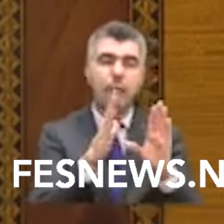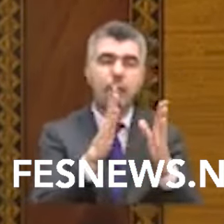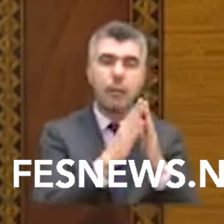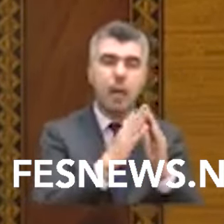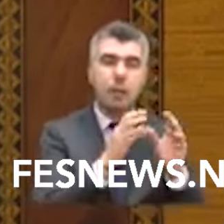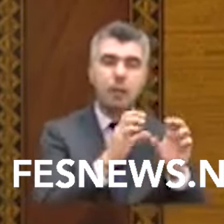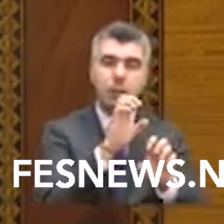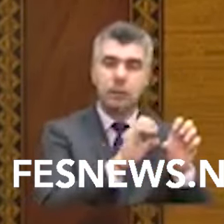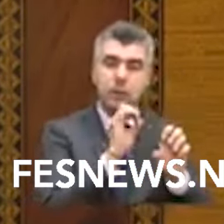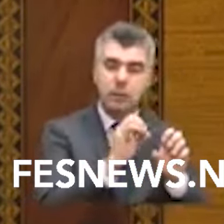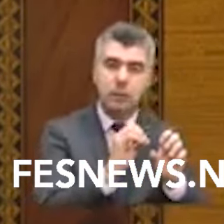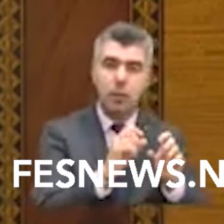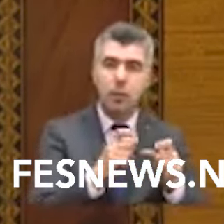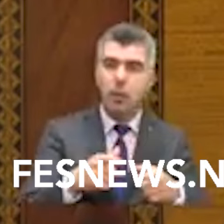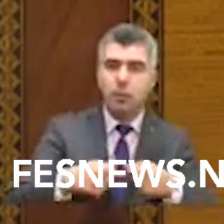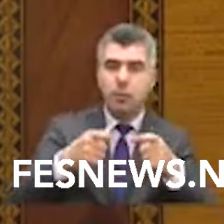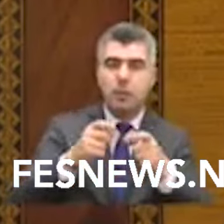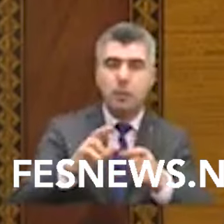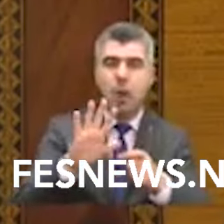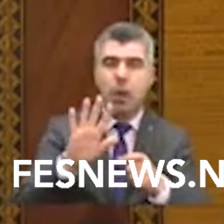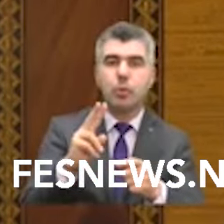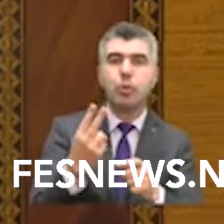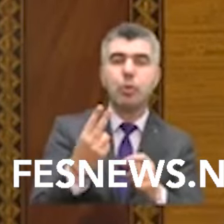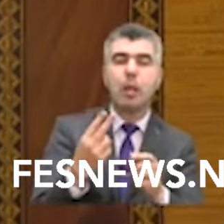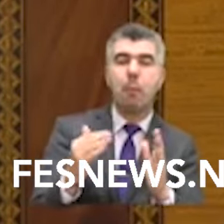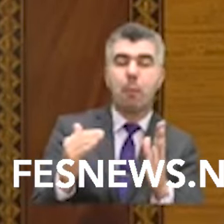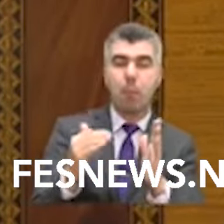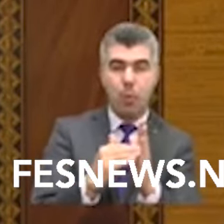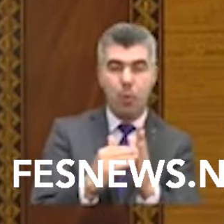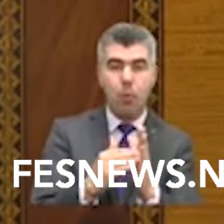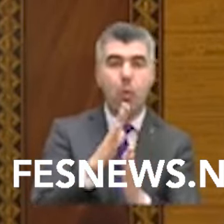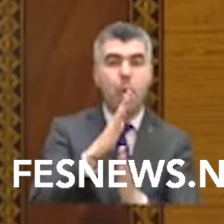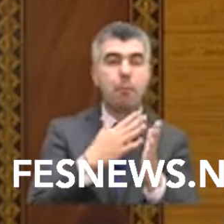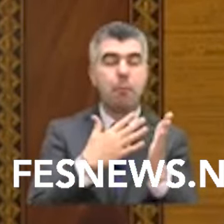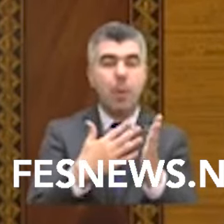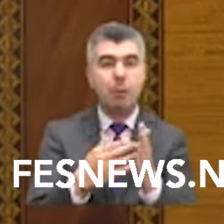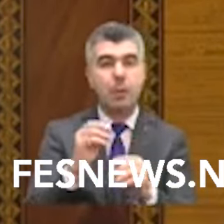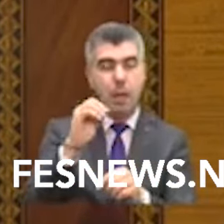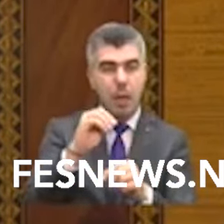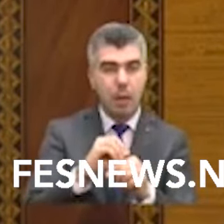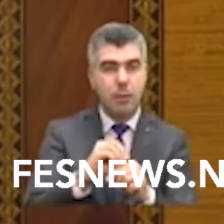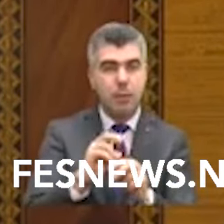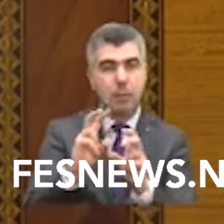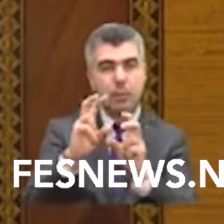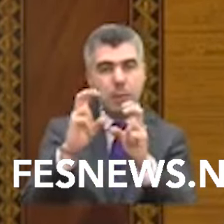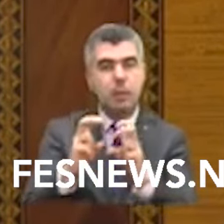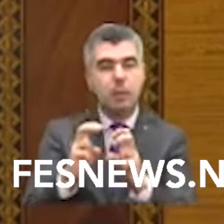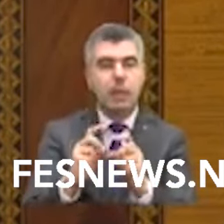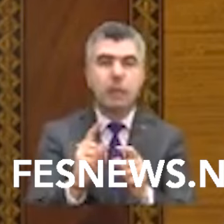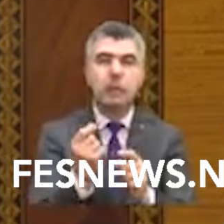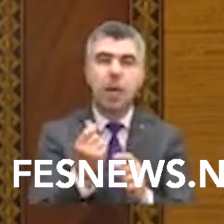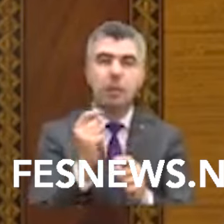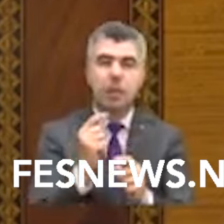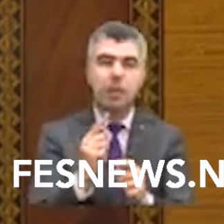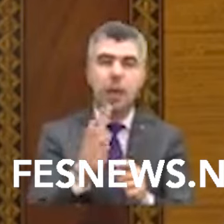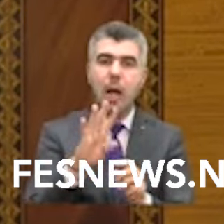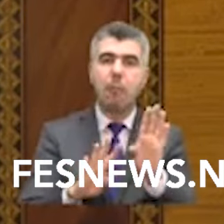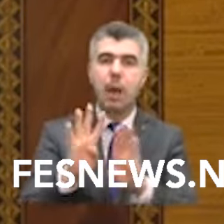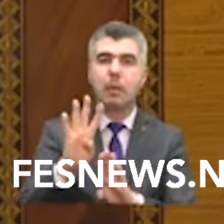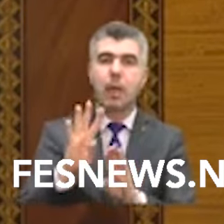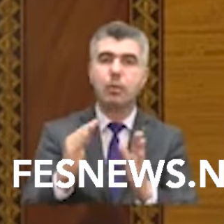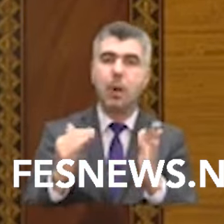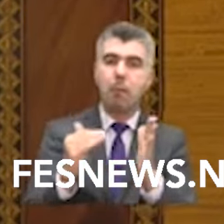السكن الاجتماعي ديال 250,000 درهم، وبرنامج السكن المنخفض التكلفة 140,000